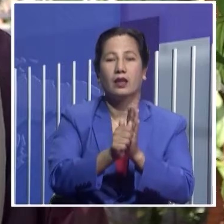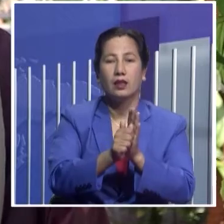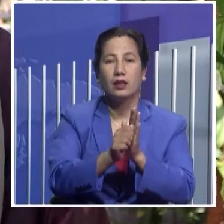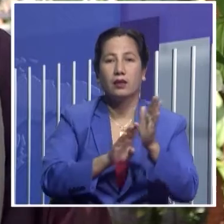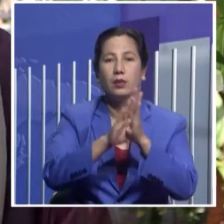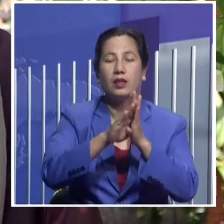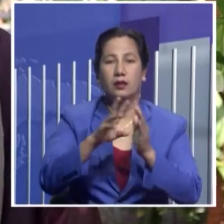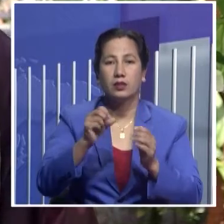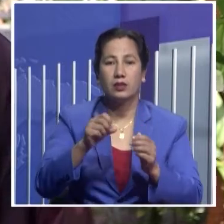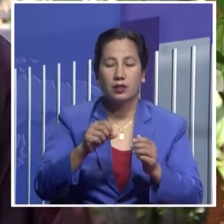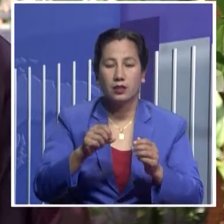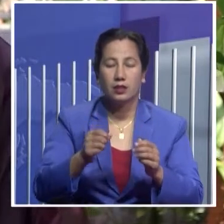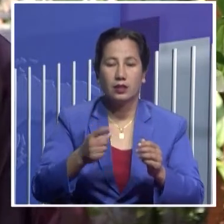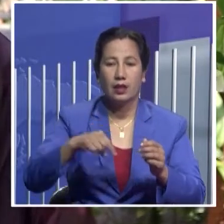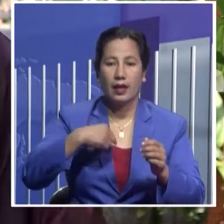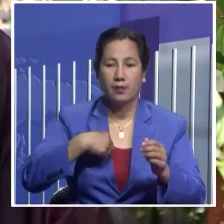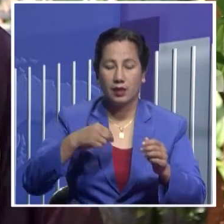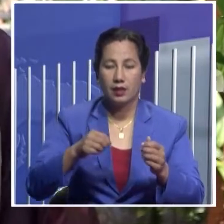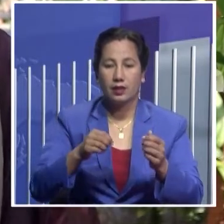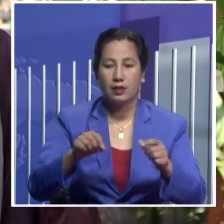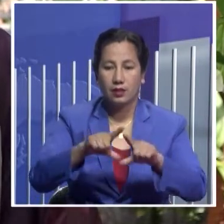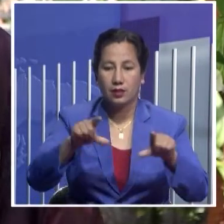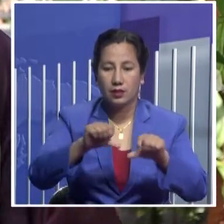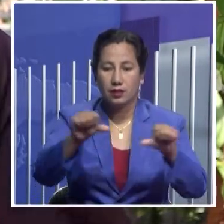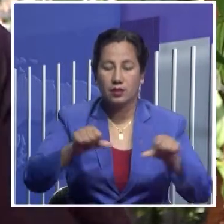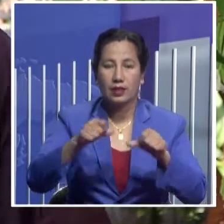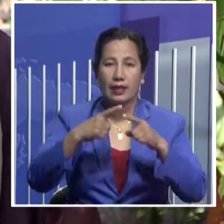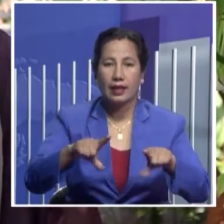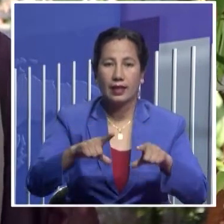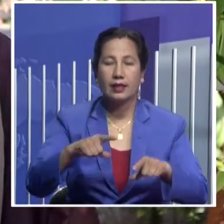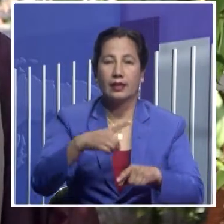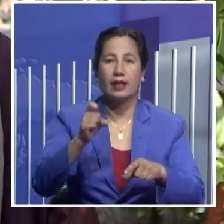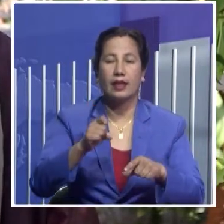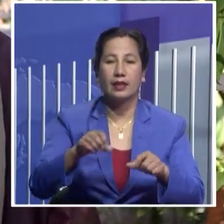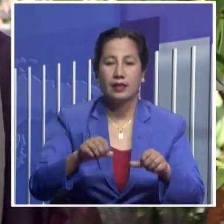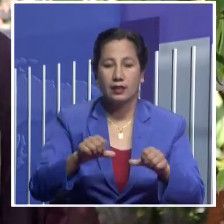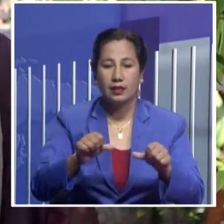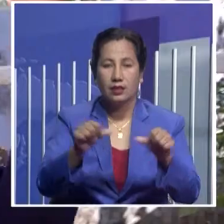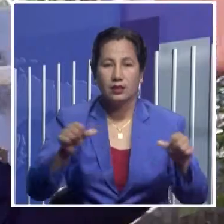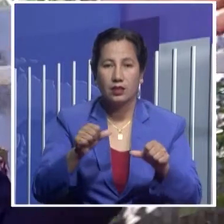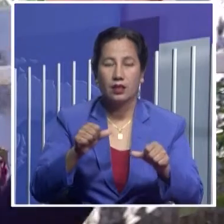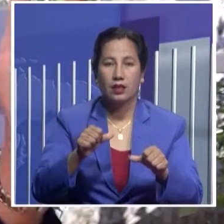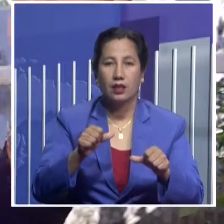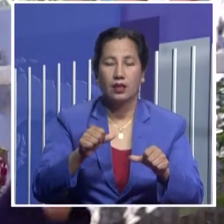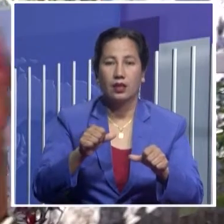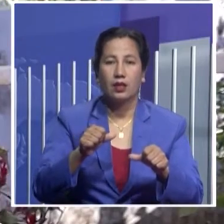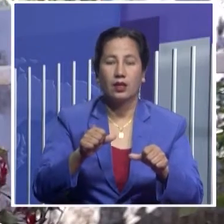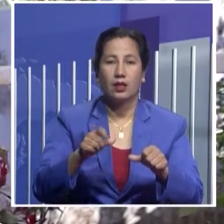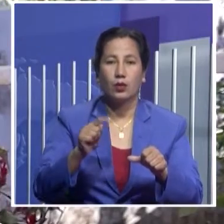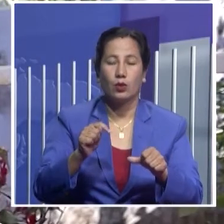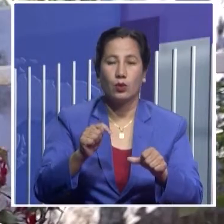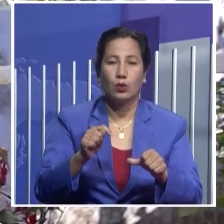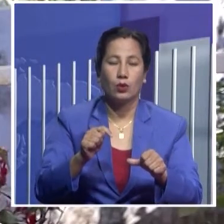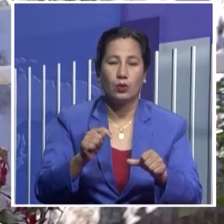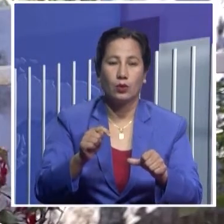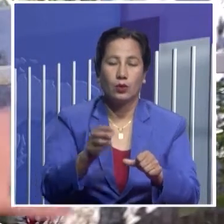हामी सुकुम्बासी भूमिहीनले हाम्रो जग्गाको मालिक अथवा जग्गाको हामी स्वामित्व पाउन सक्छौँ। राज्यले फोकस गरेर